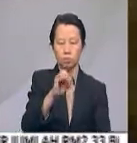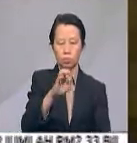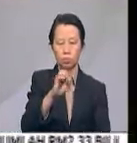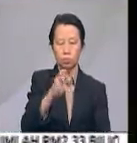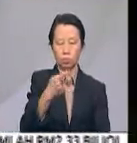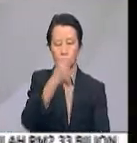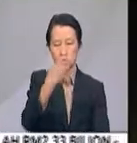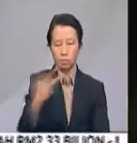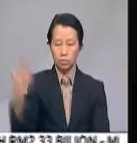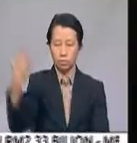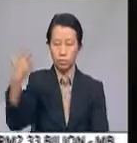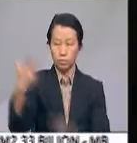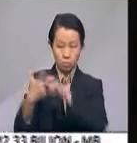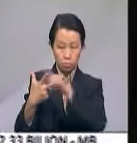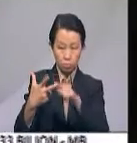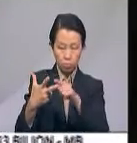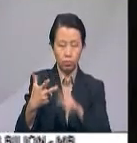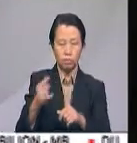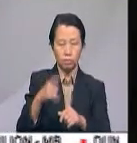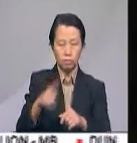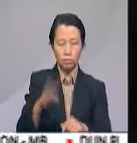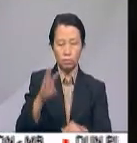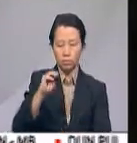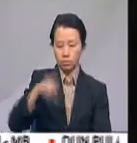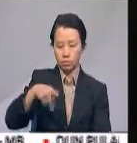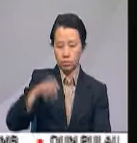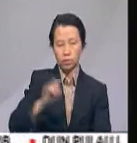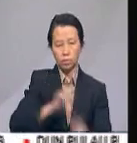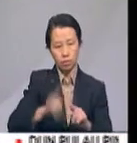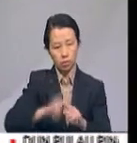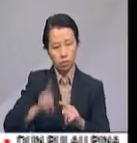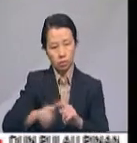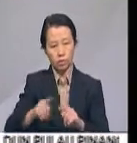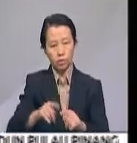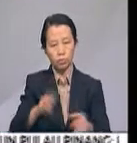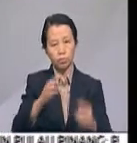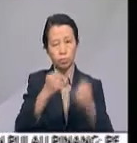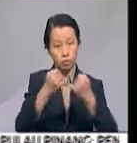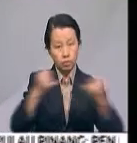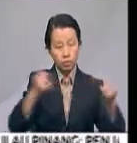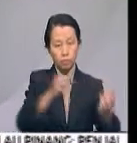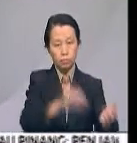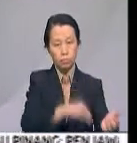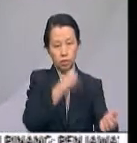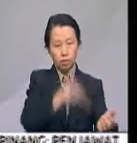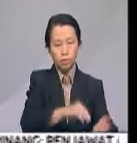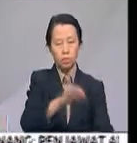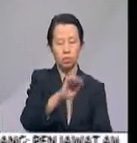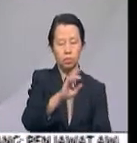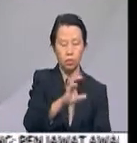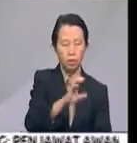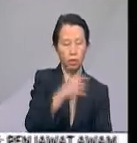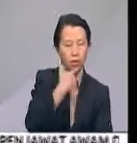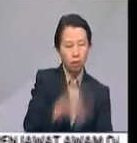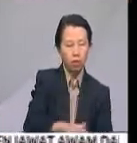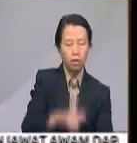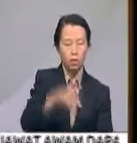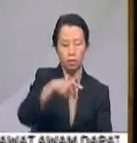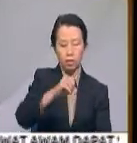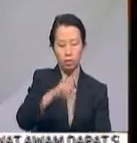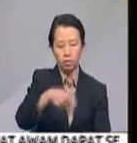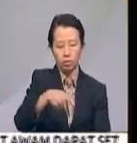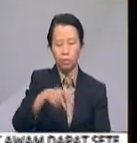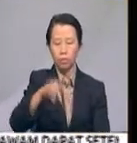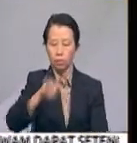bakal menampilkan versatility MPO dalam pelbagai genre muzik antaranya klasikal, pop, jazz dan